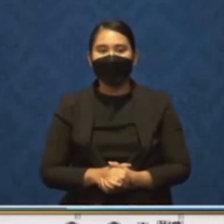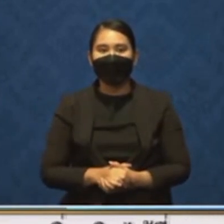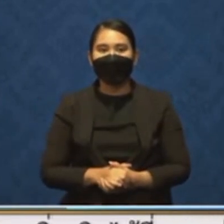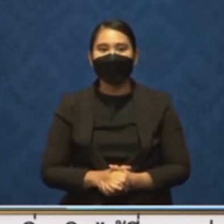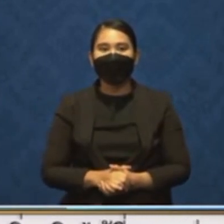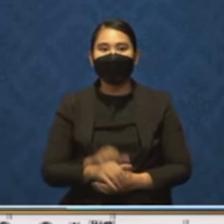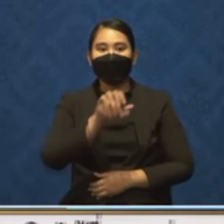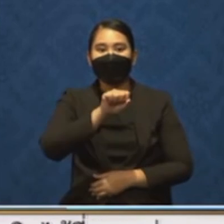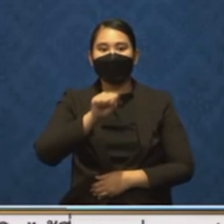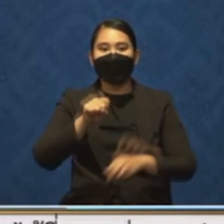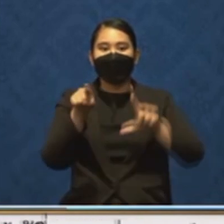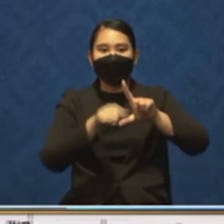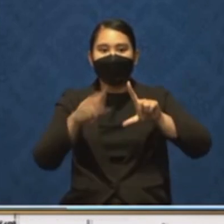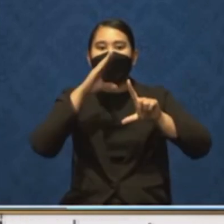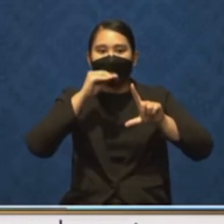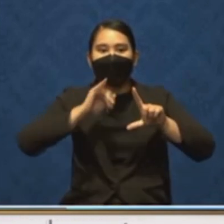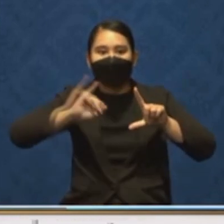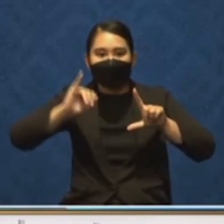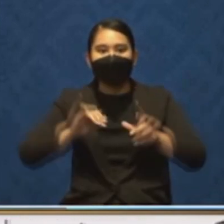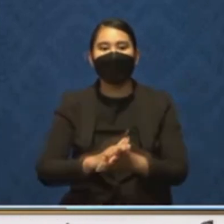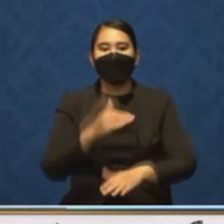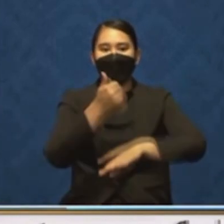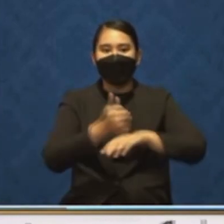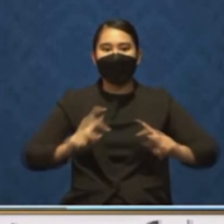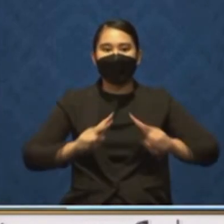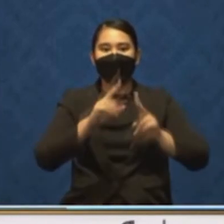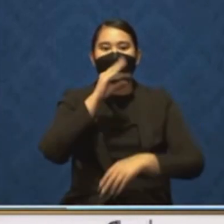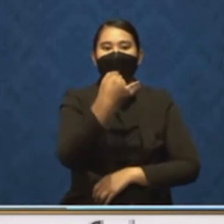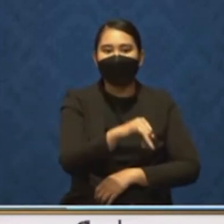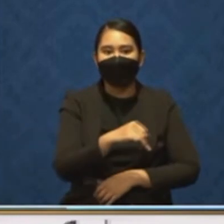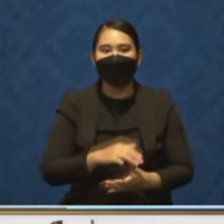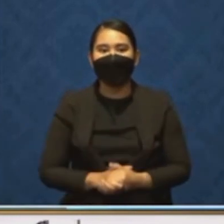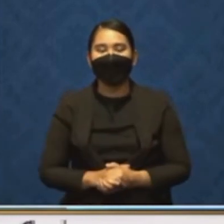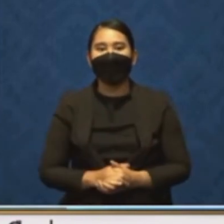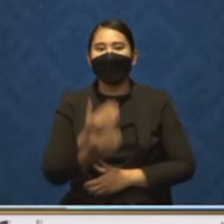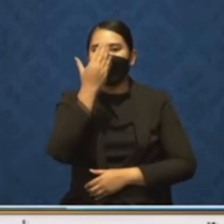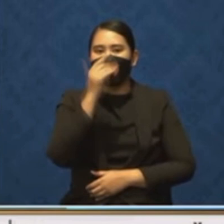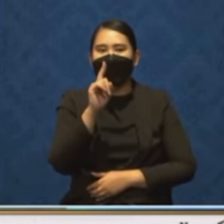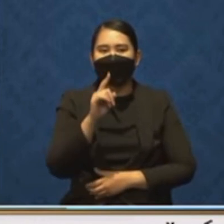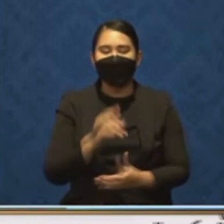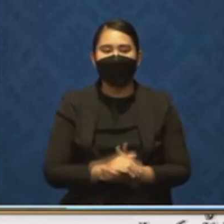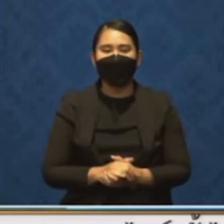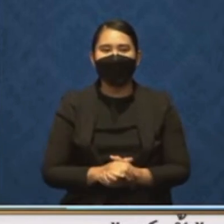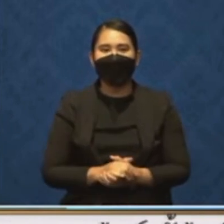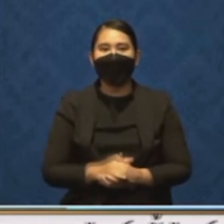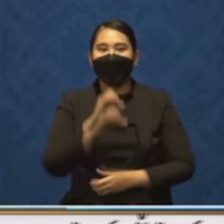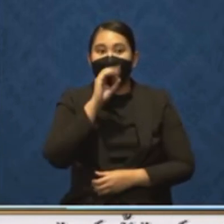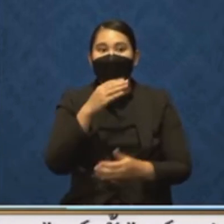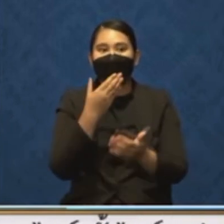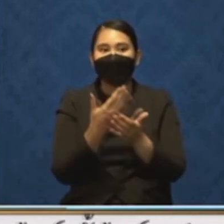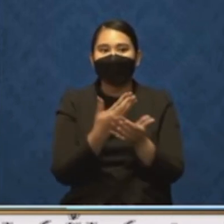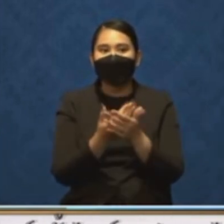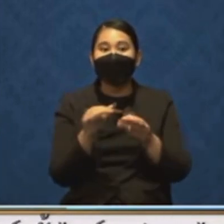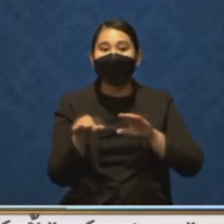สรภพพูดถูกแล้วถ้ารัฐมนตรีนั่นแหละที่พูดผิดเพราะที่รัฐมนตรีพูดผิดปุ๊บก็ตกต้องก่อนว่าค่าพร้อมจ่ายนี้